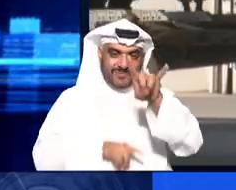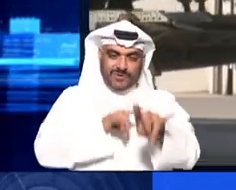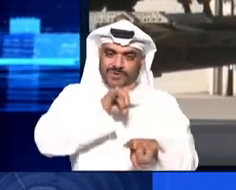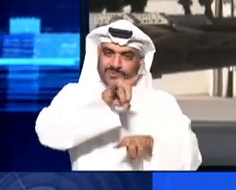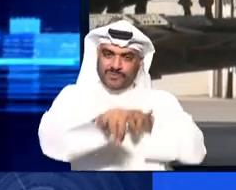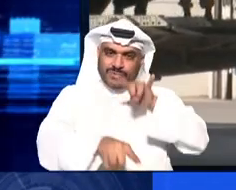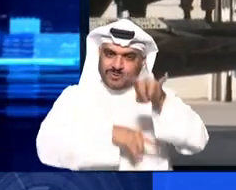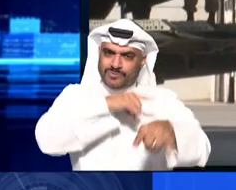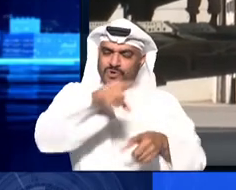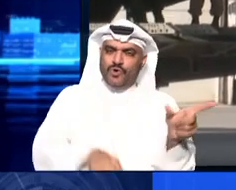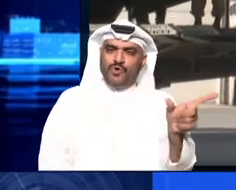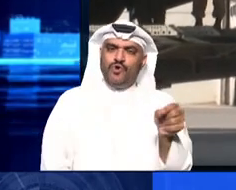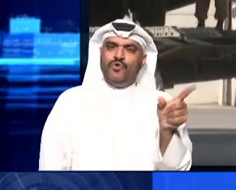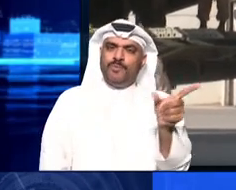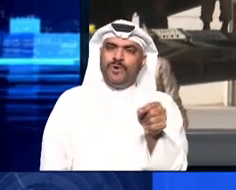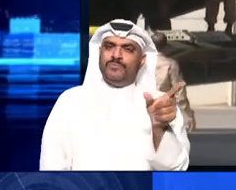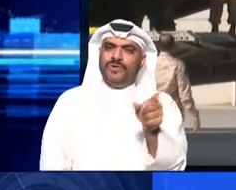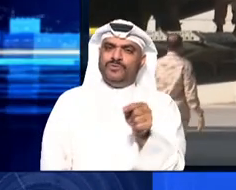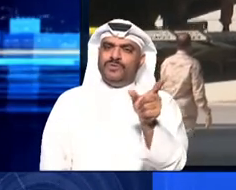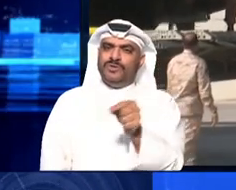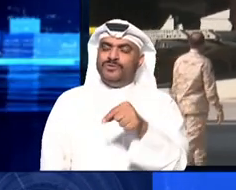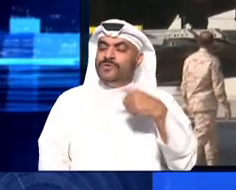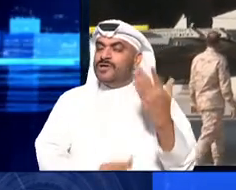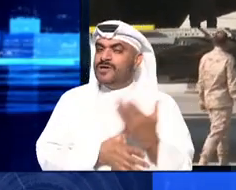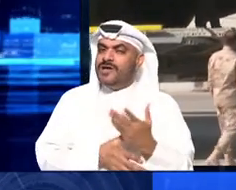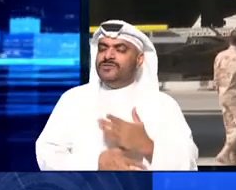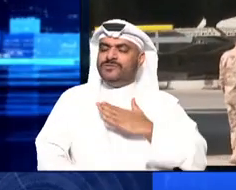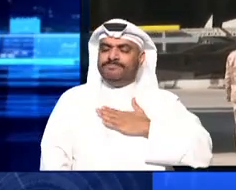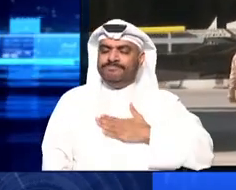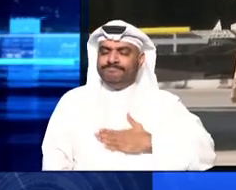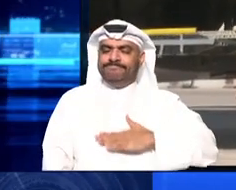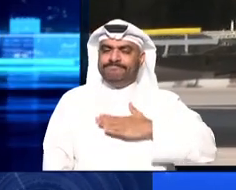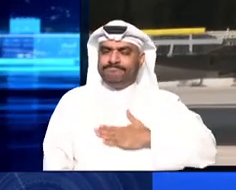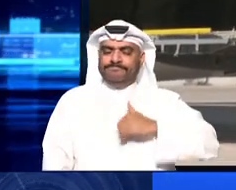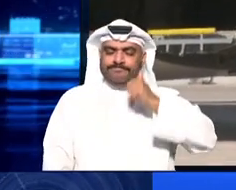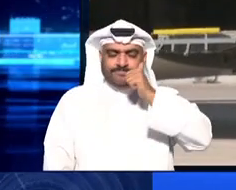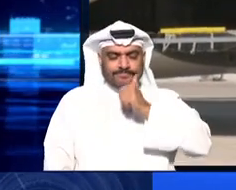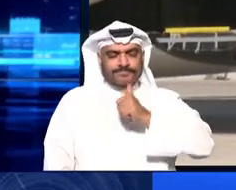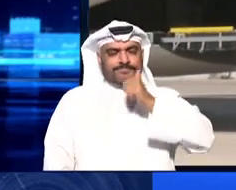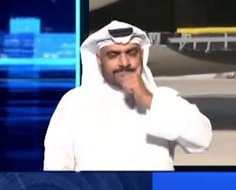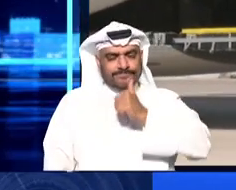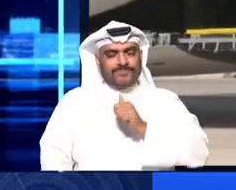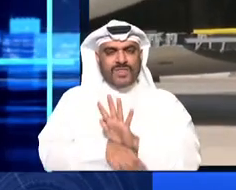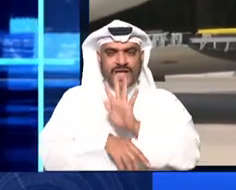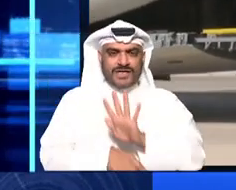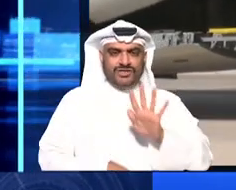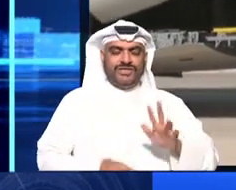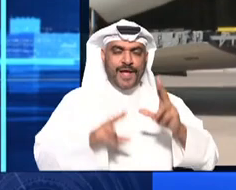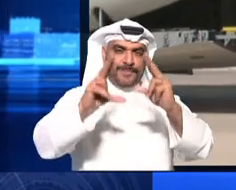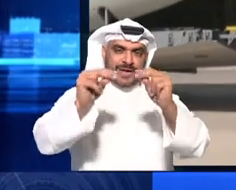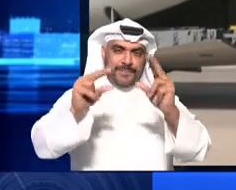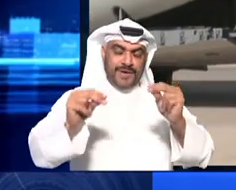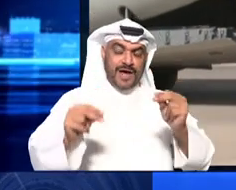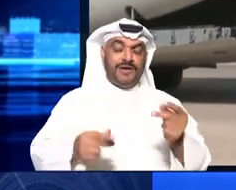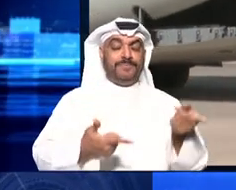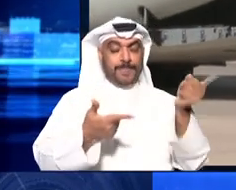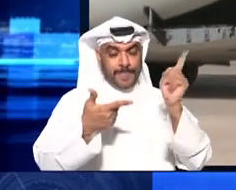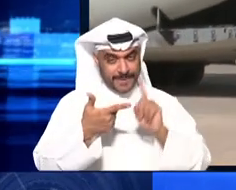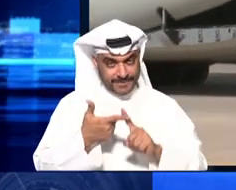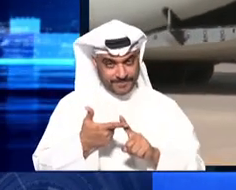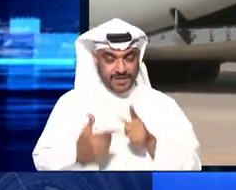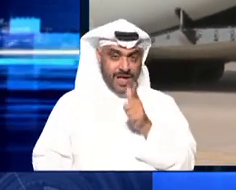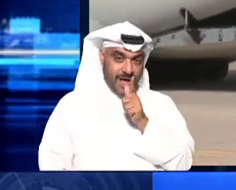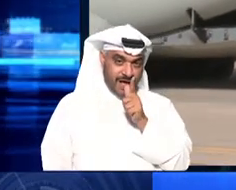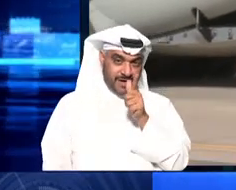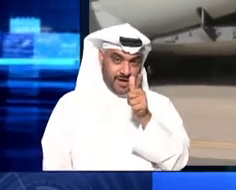مدى الأيام القادمة للتخفيف من آلام الشعب اللبناني في معنته. وأود